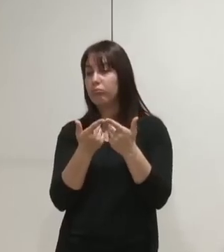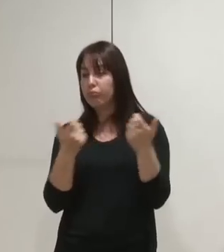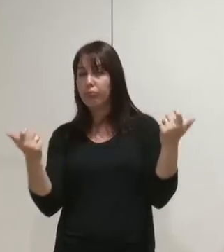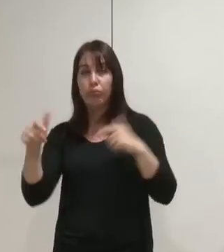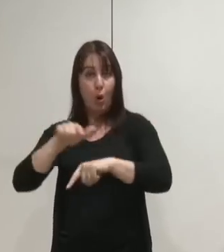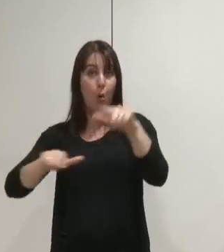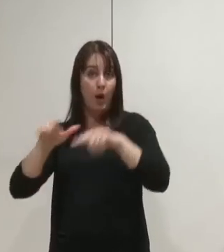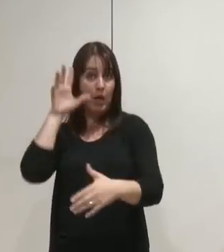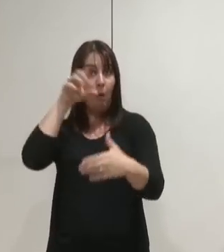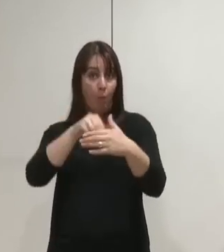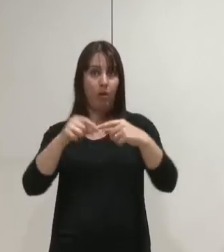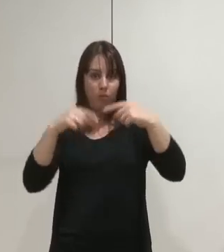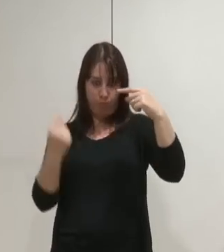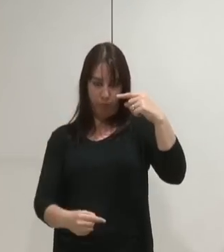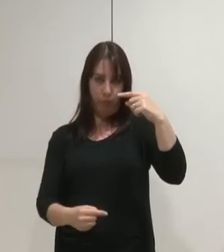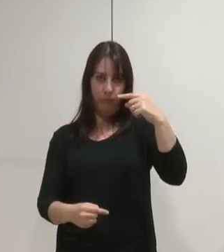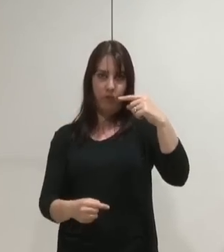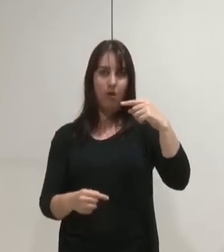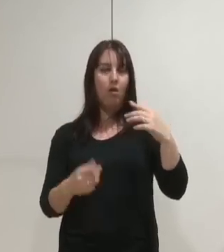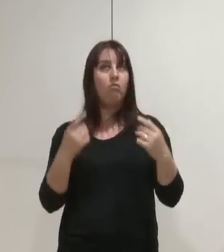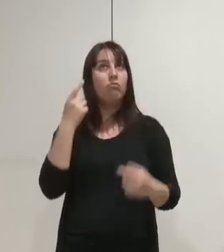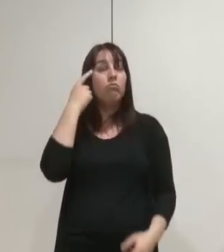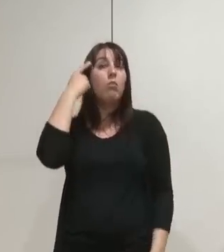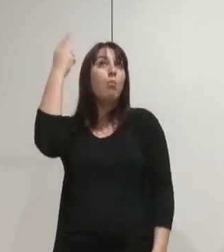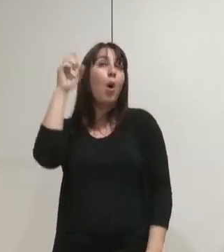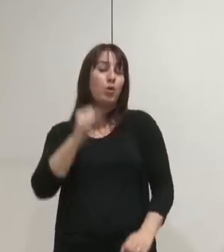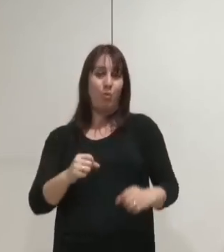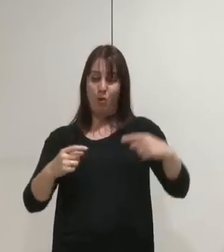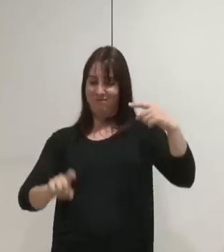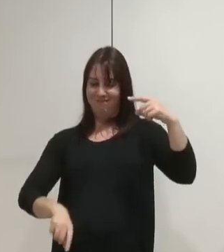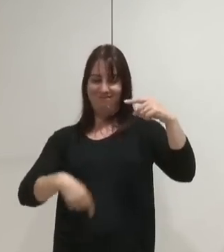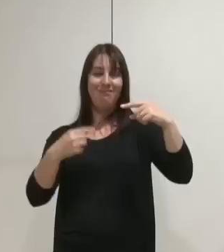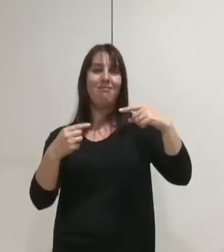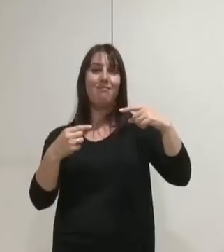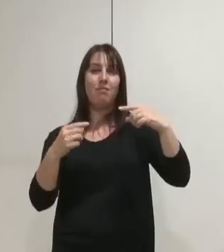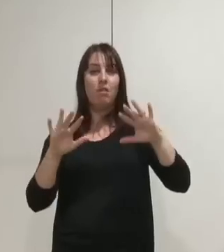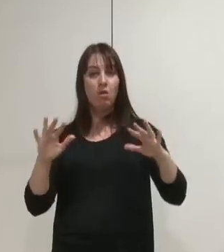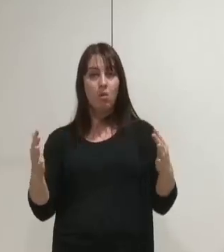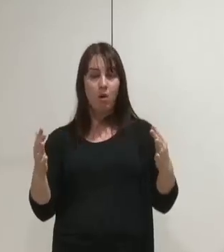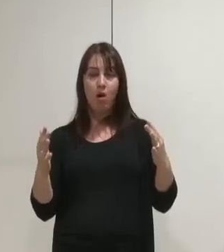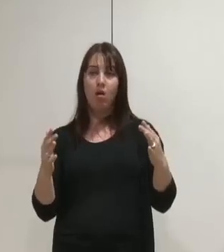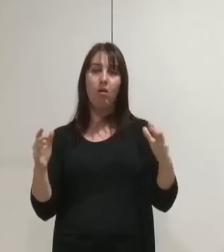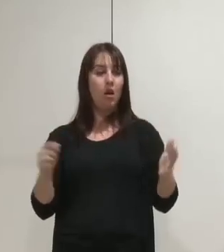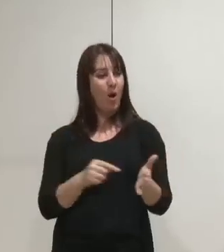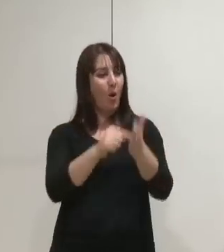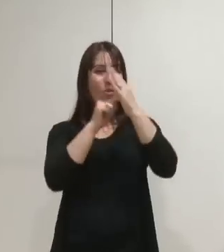loyers de on ne pense qu'on va passer de cela à une redevance